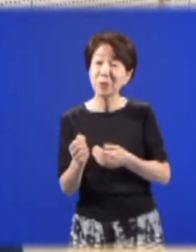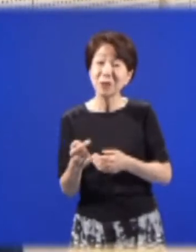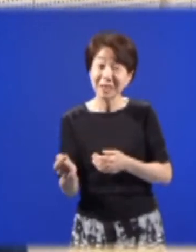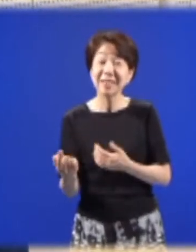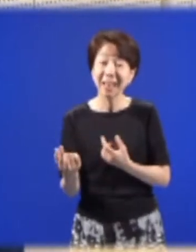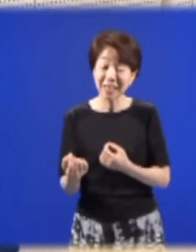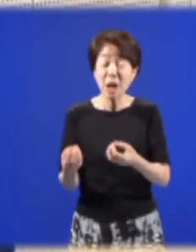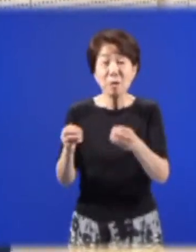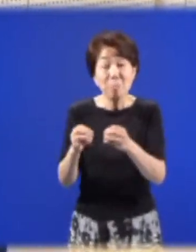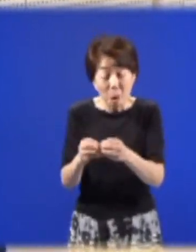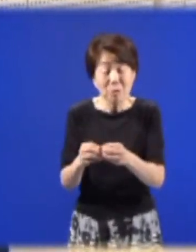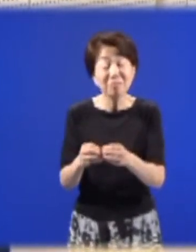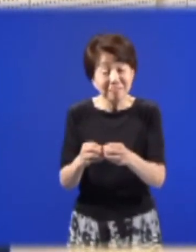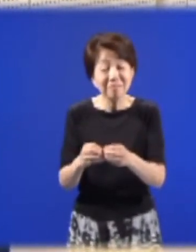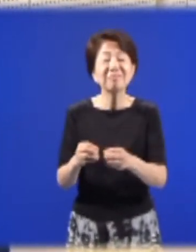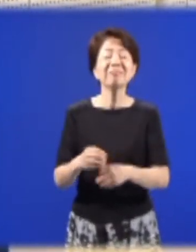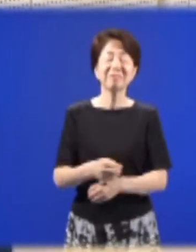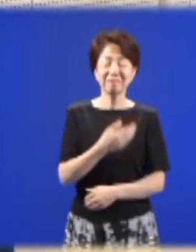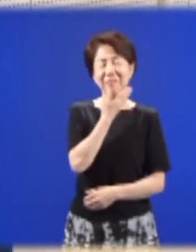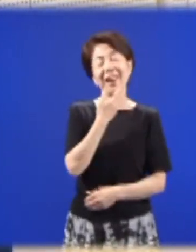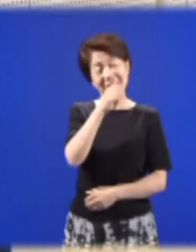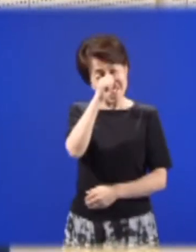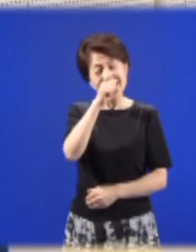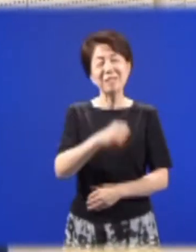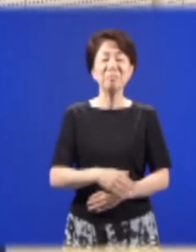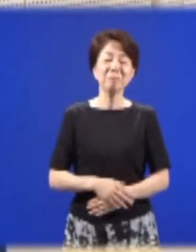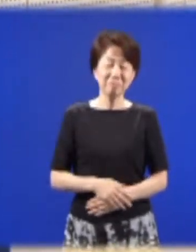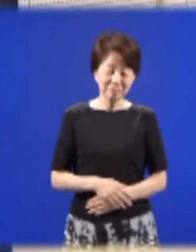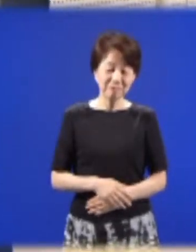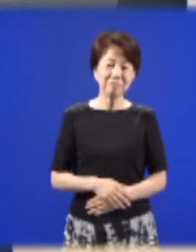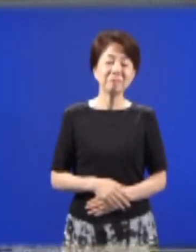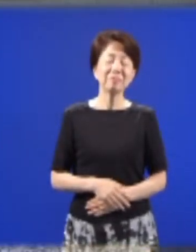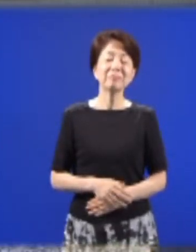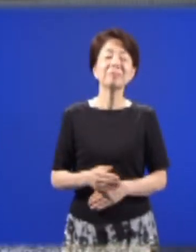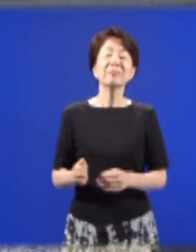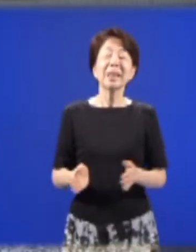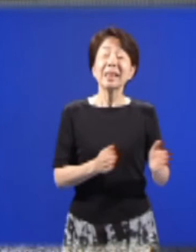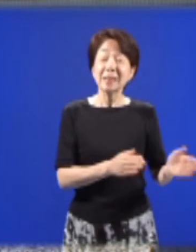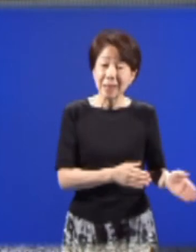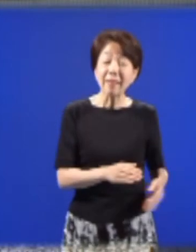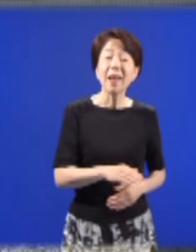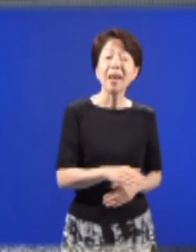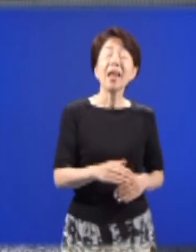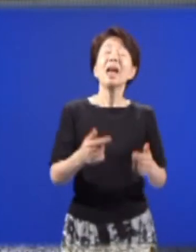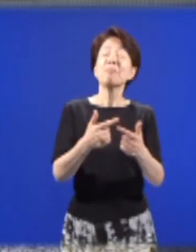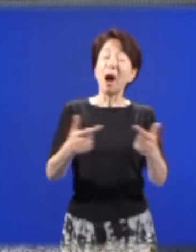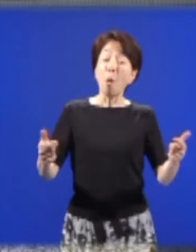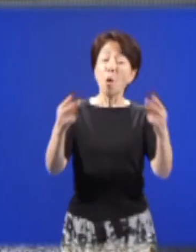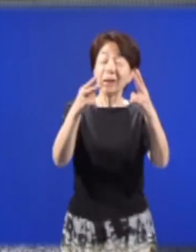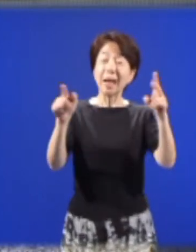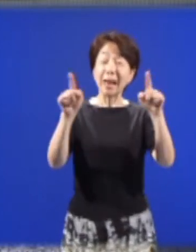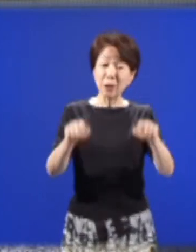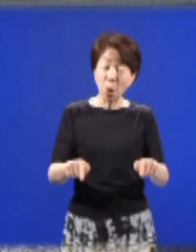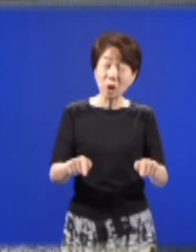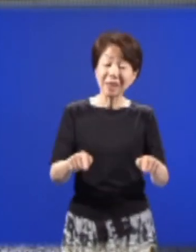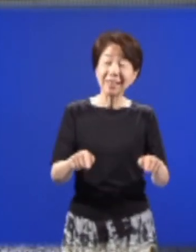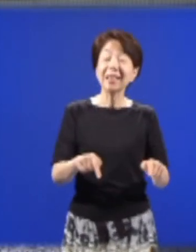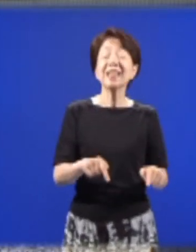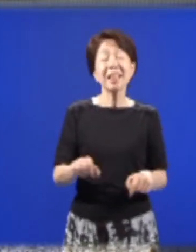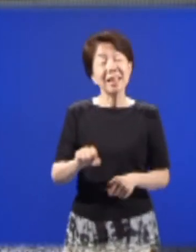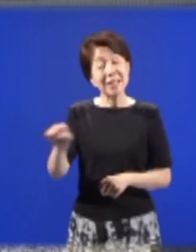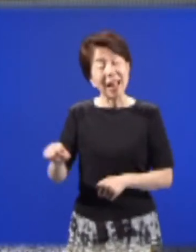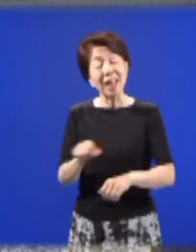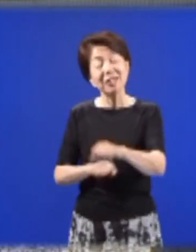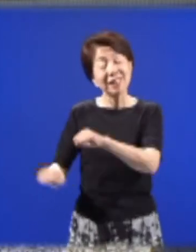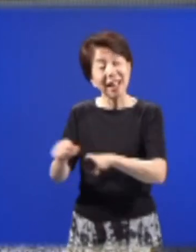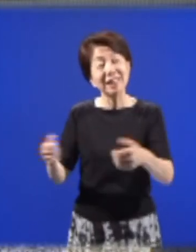ったりとかついでがありますからね、便利です。 さて、大きな催しからサークル活